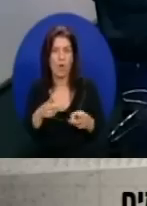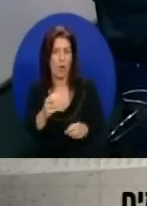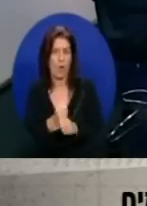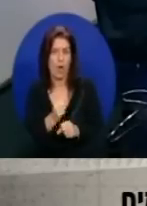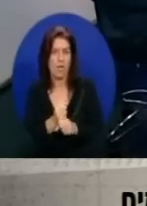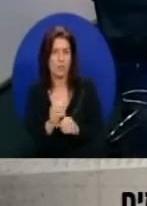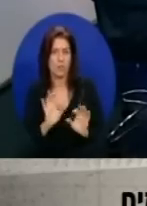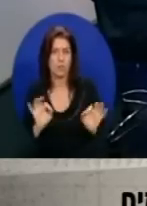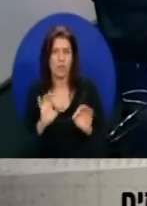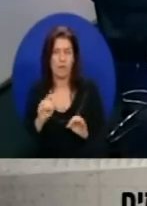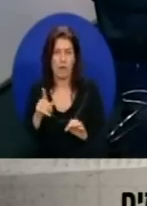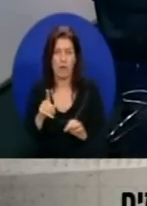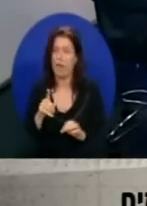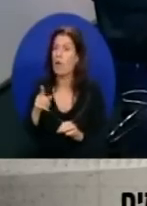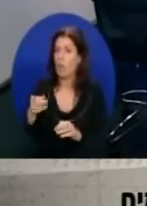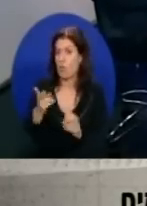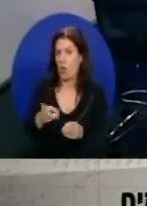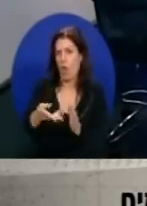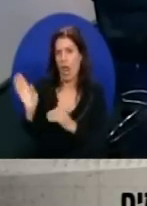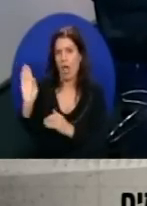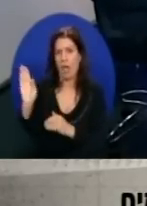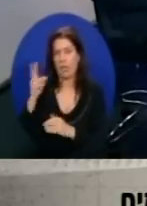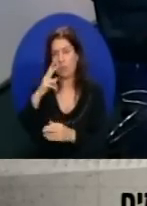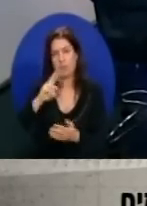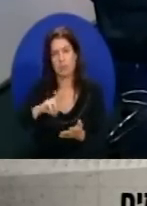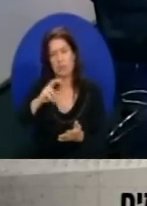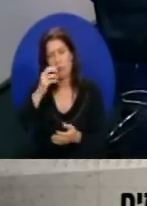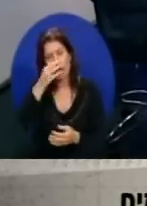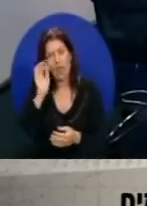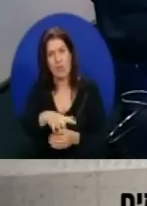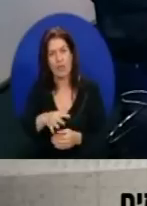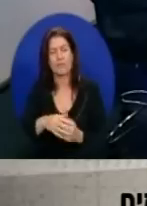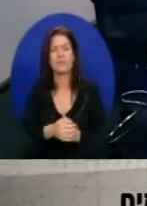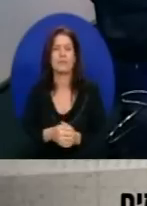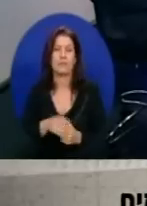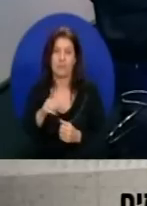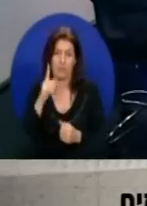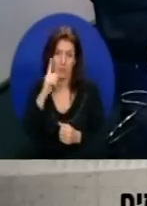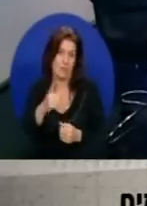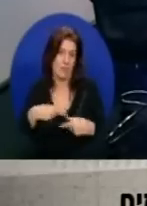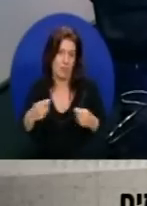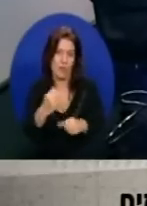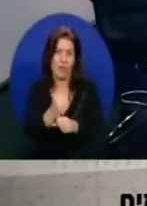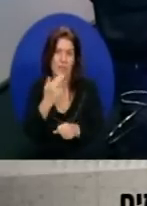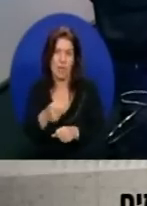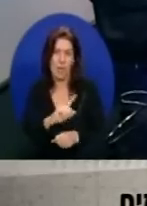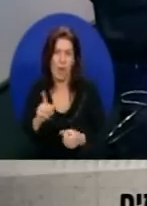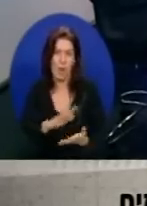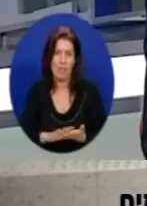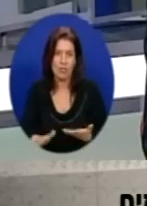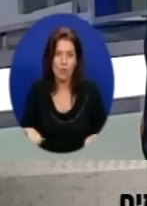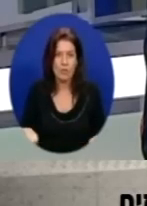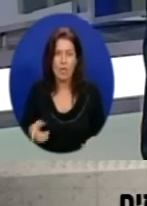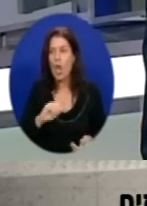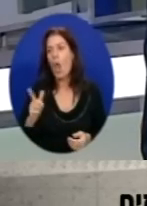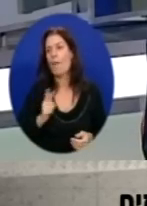זאת תהיה לו עבודה. עכשיו, מה שחשוב לי להגיד, ששוק העבודה הישראלי, כידוע, הוא לא פשוט. זאת אומרת, זה לא שמחכים